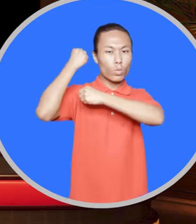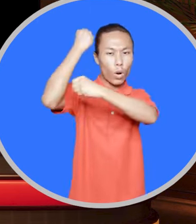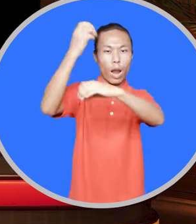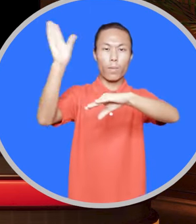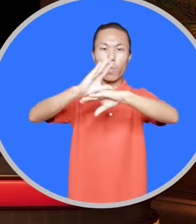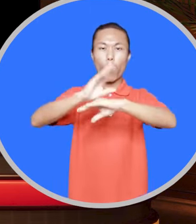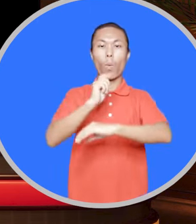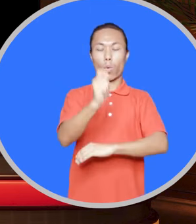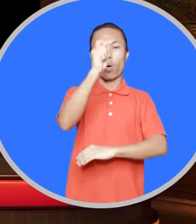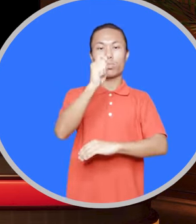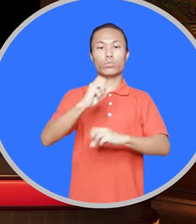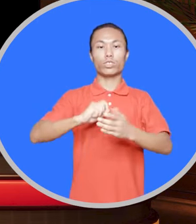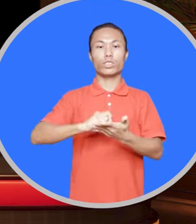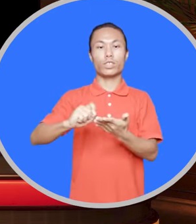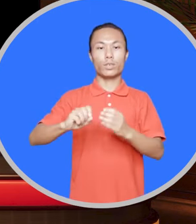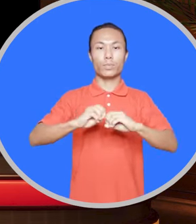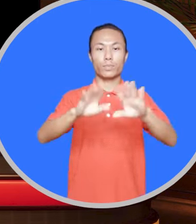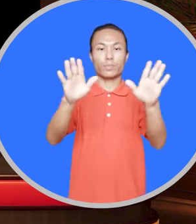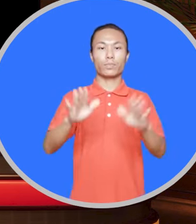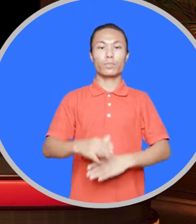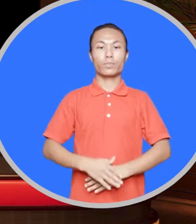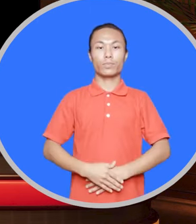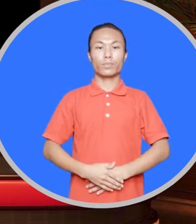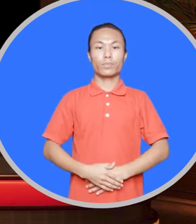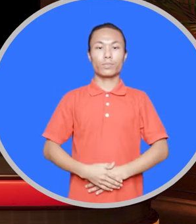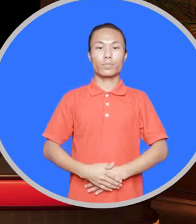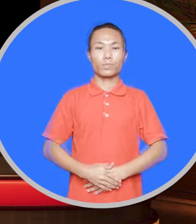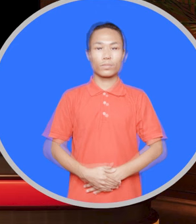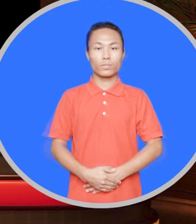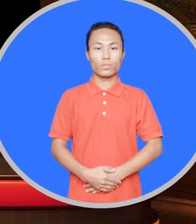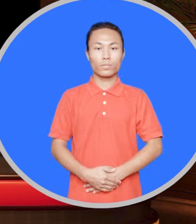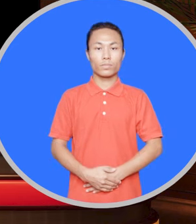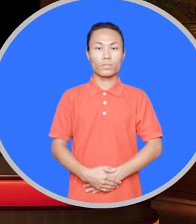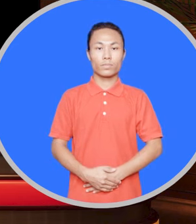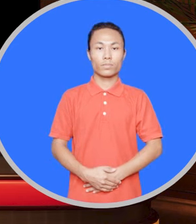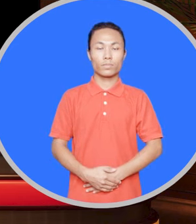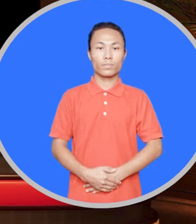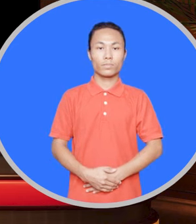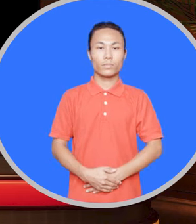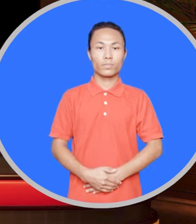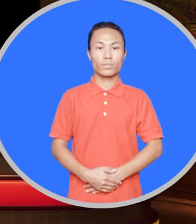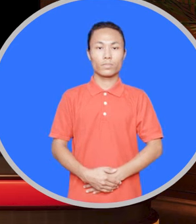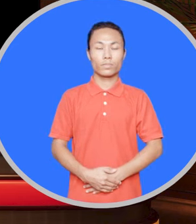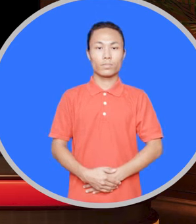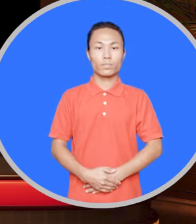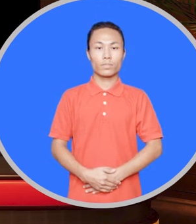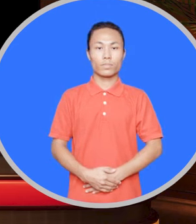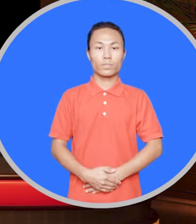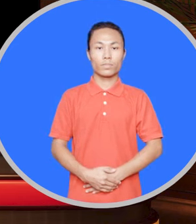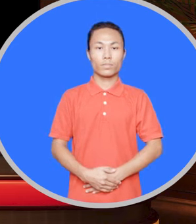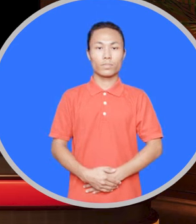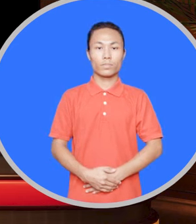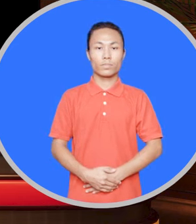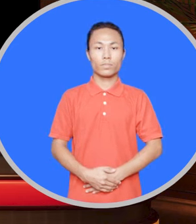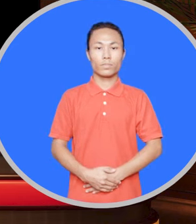ည်သူတော်လိုင်းရေးမှာပါဝင်နေကြတဲ့အင်အားစုတွေနဲ့ပြည်သူတဦးချင်းအနေနဲ့လည်းပါဝင်မှုအခမ်းအကဏ္ဍကိုတွန်းမြင့်သွားကြဖို့ပြည်အောင်စုလွှတ်